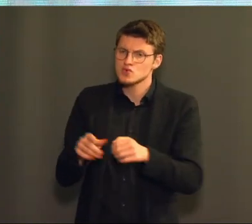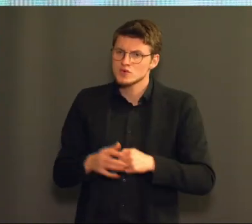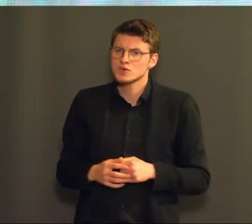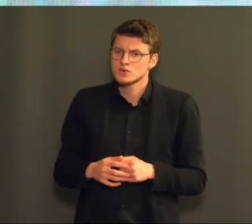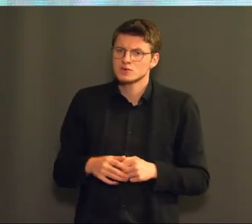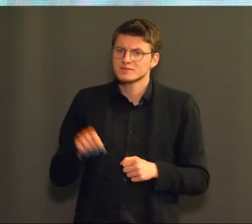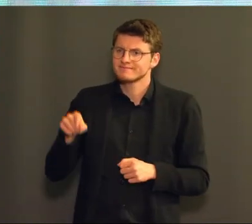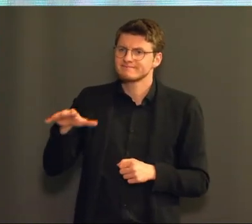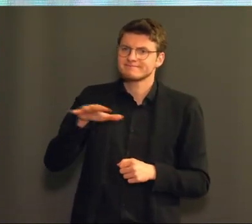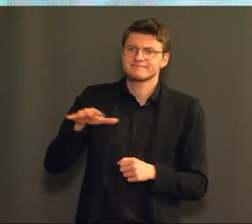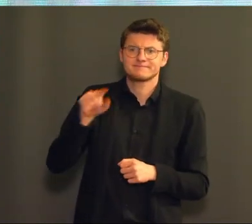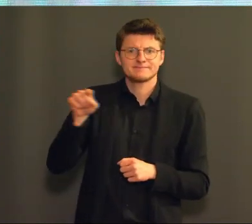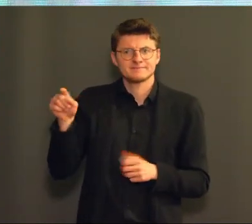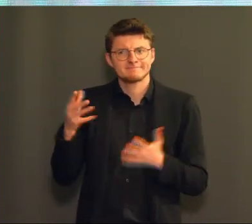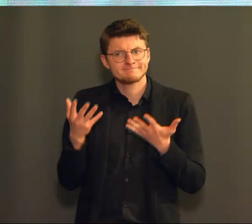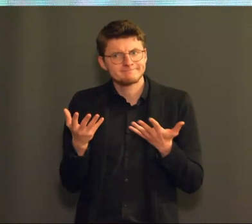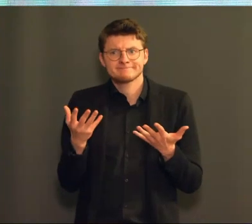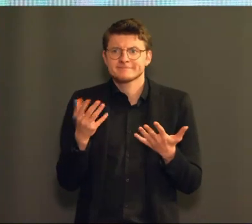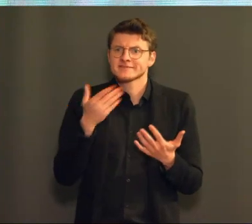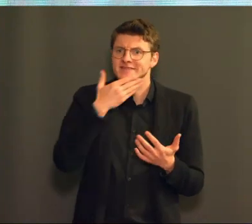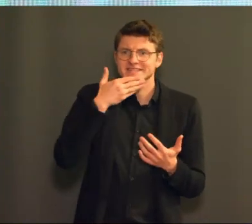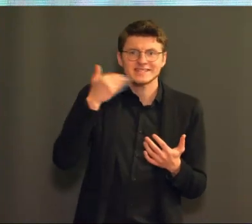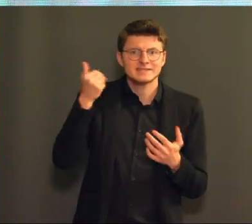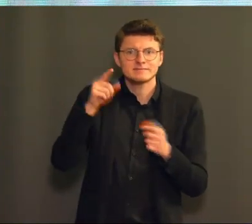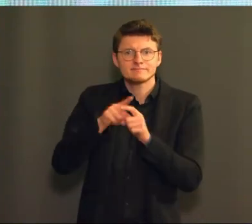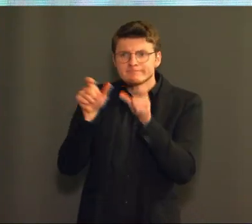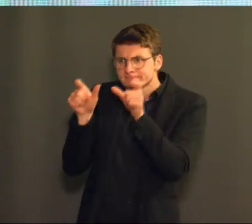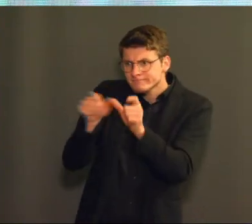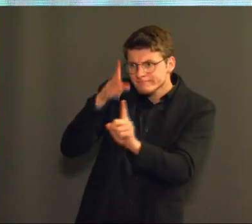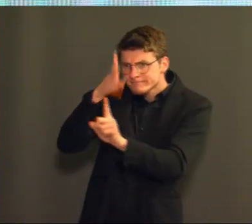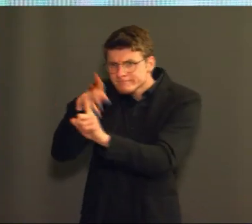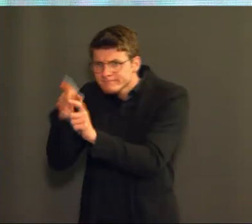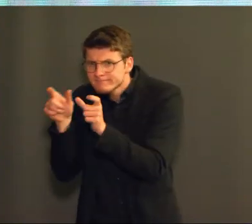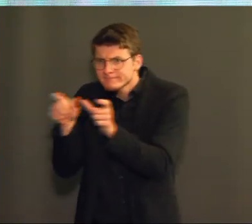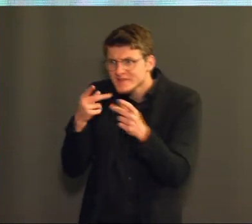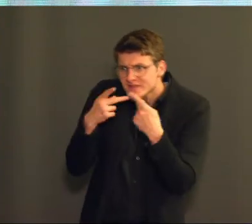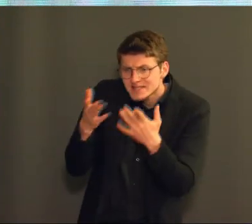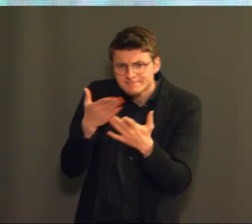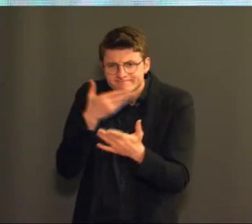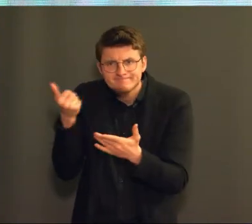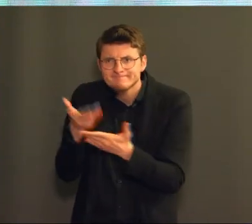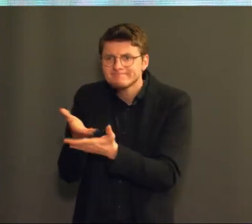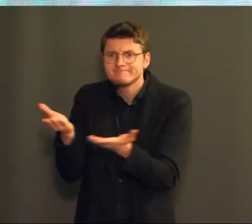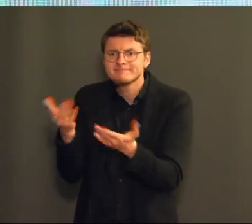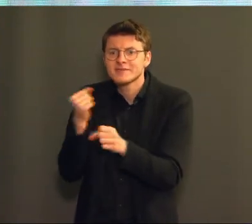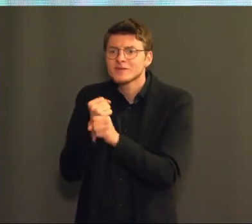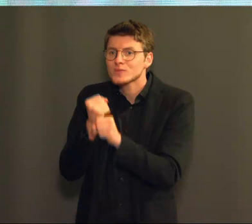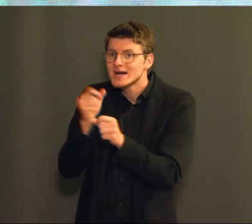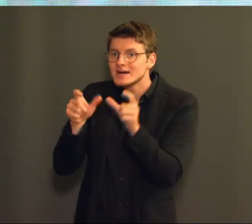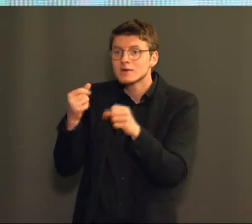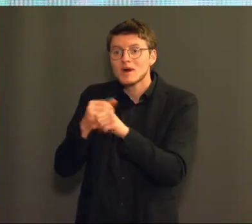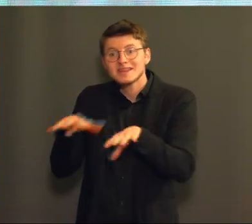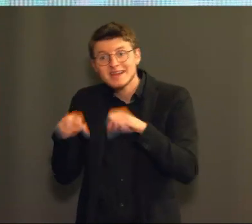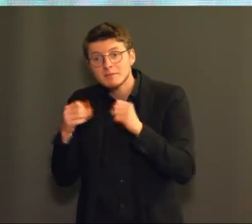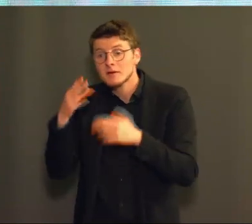sectoren vindt geen systematische screening plaats. En de werknemers en werknemsters lopen